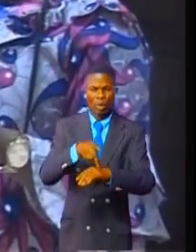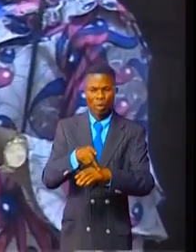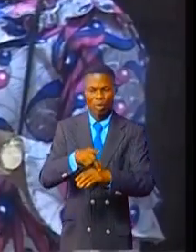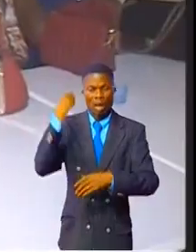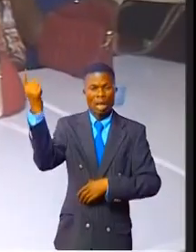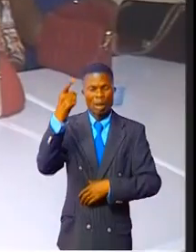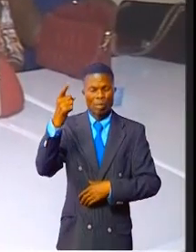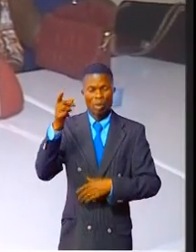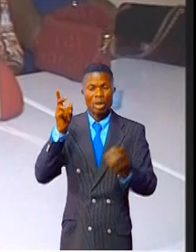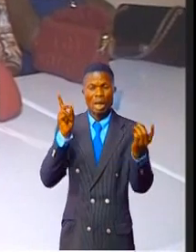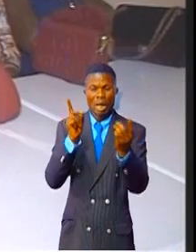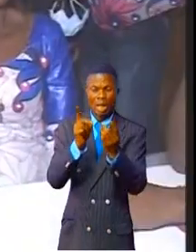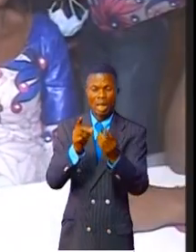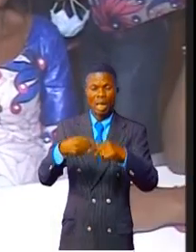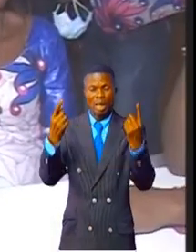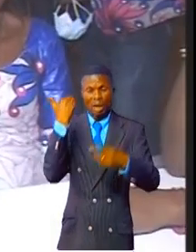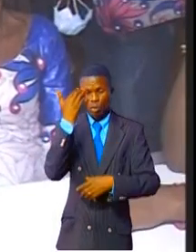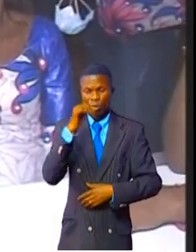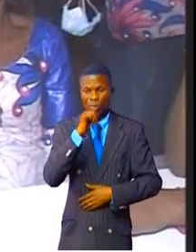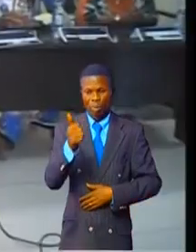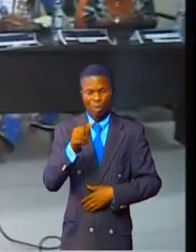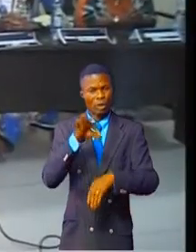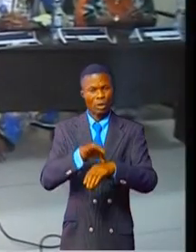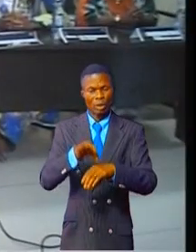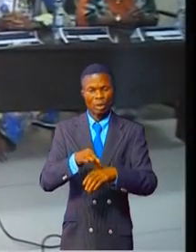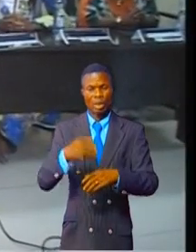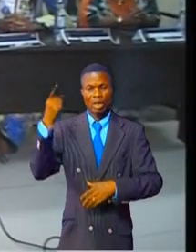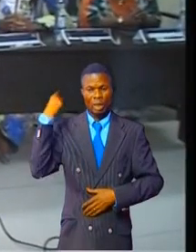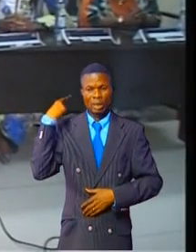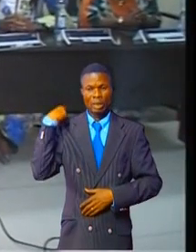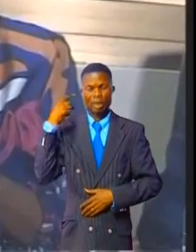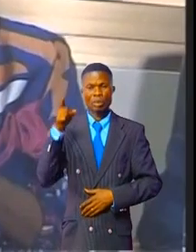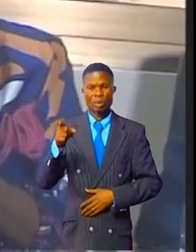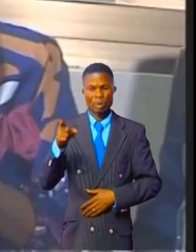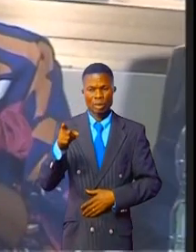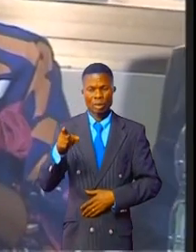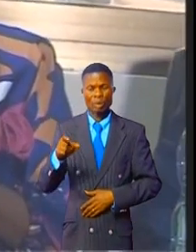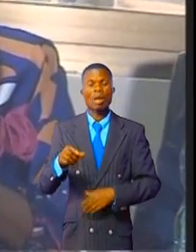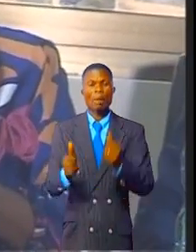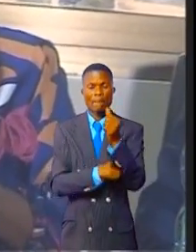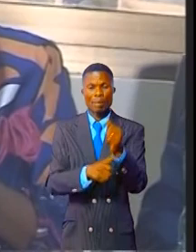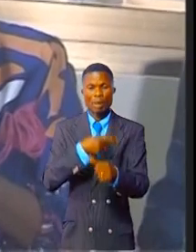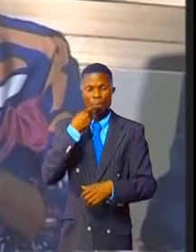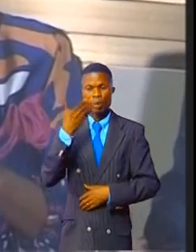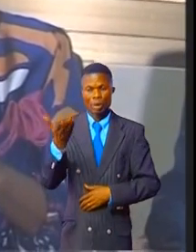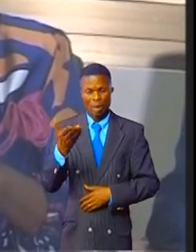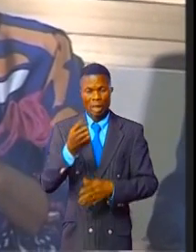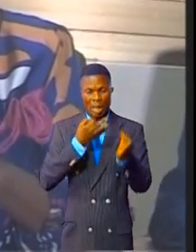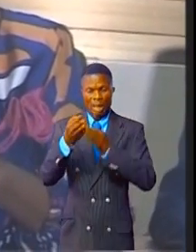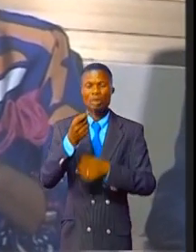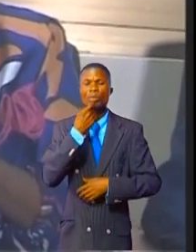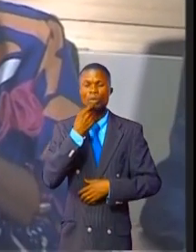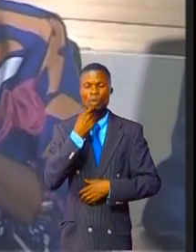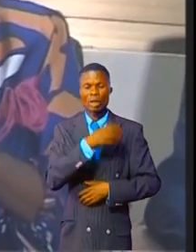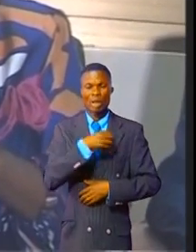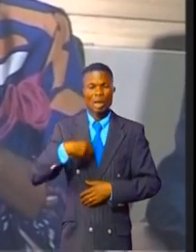monde fait face à cet ennemi invisible occasion pour l'honorable donne des sites a parmi les intervenants du jour d'airé tracé l'historique de